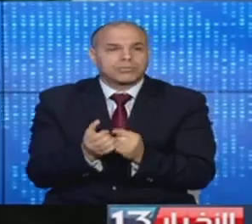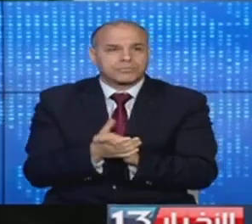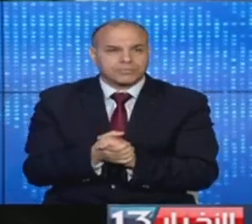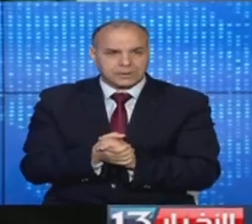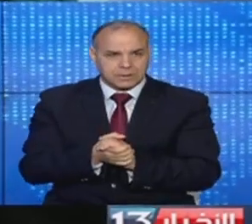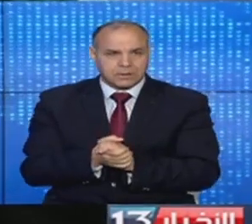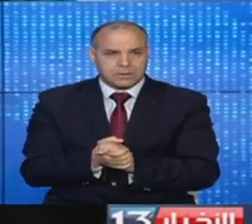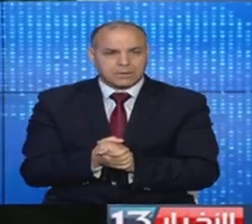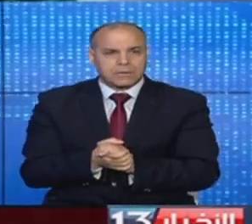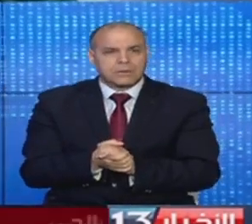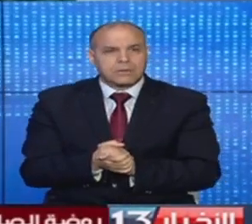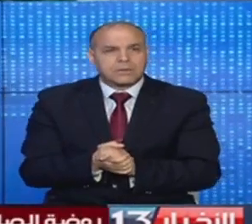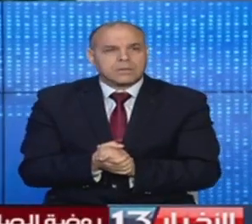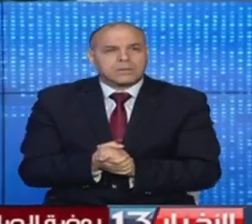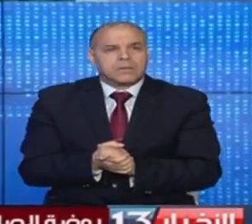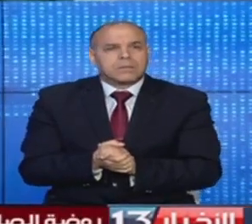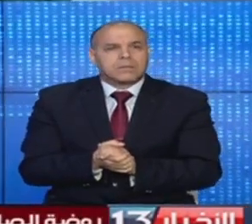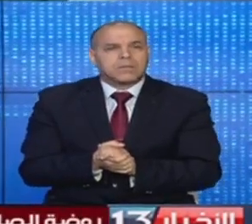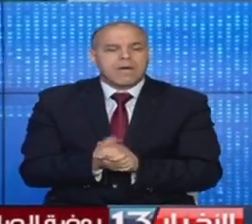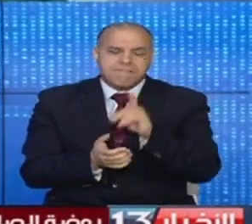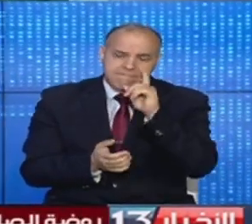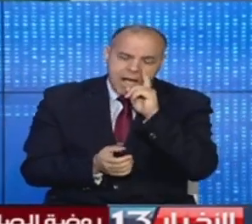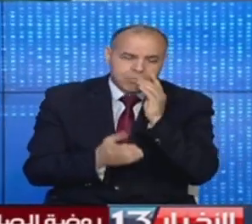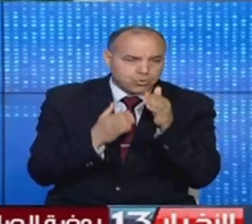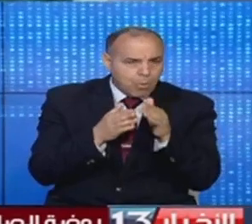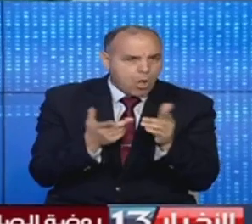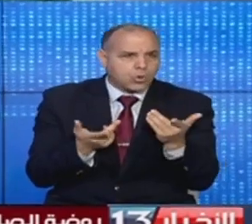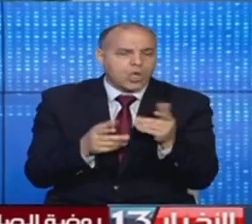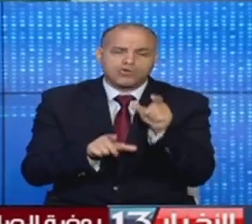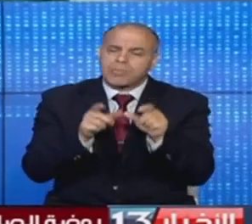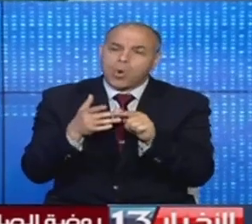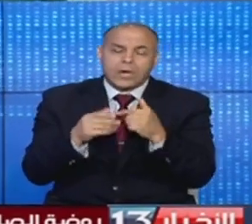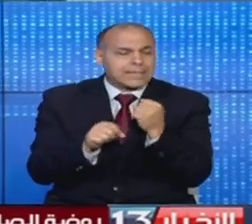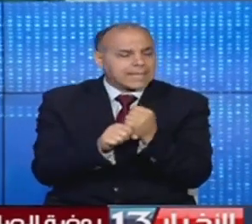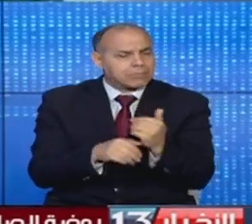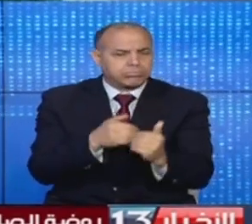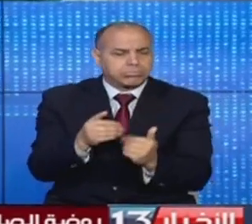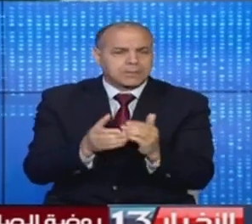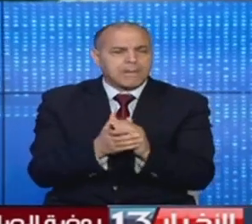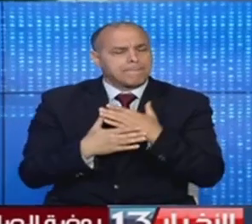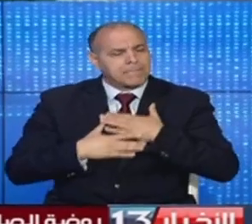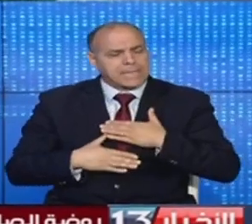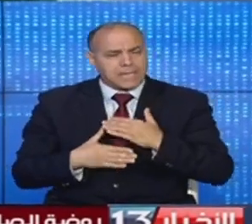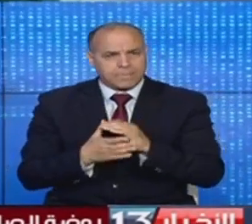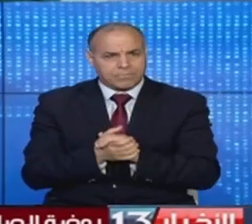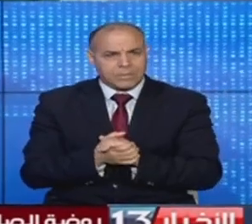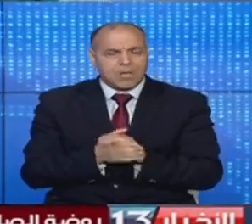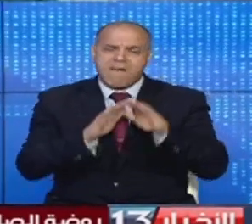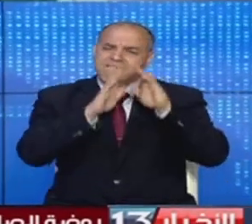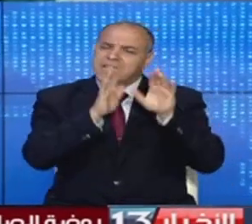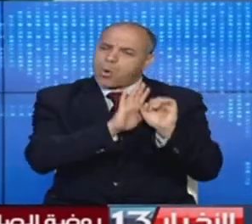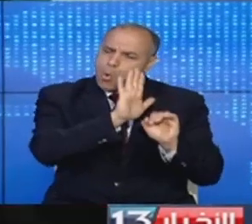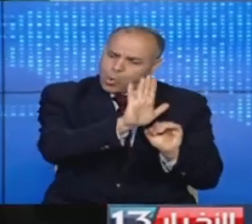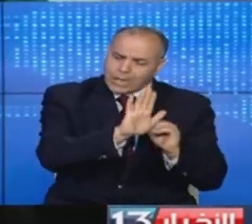من اه من من الناس او من الجماعه خلينا نحنا مرتاحين وديارهم